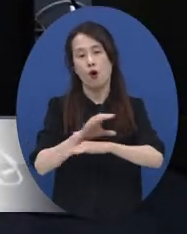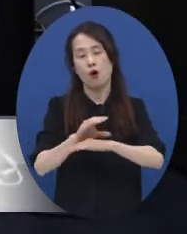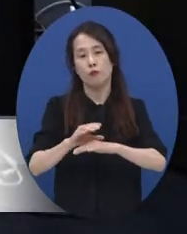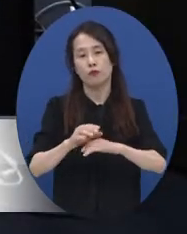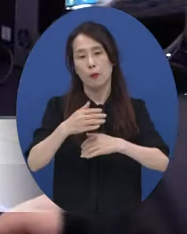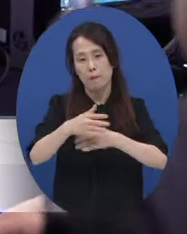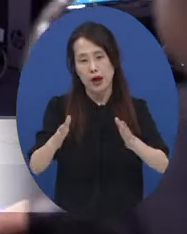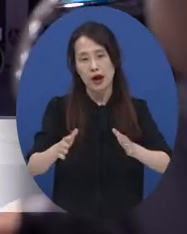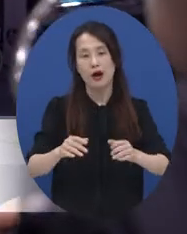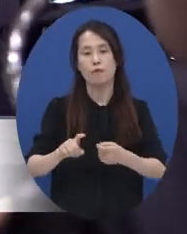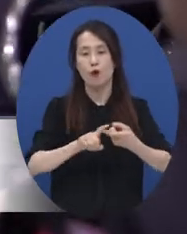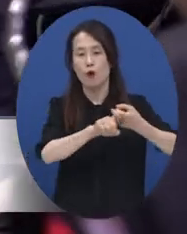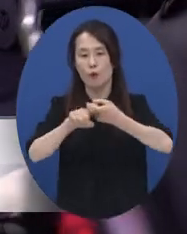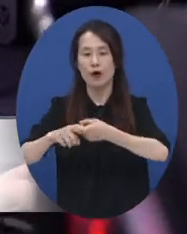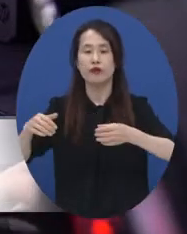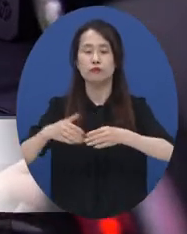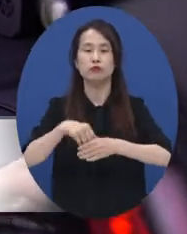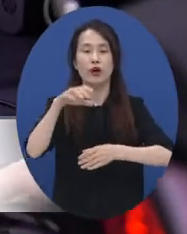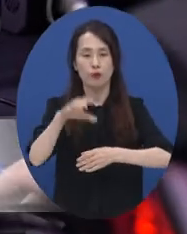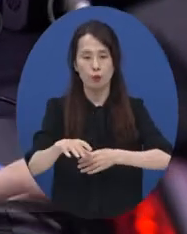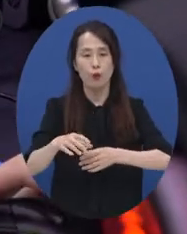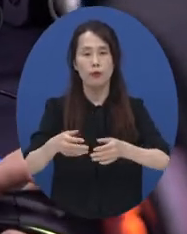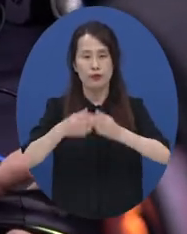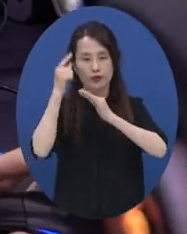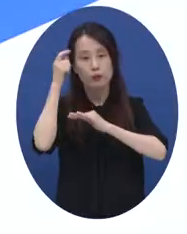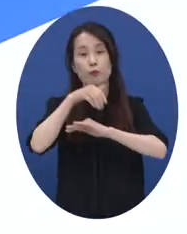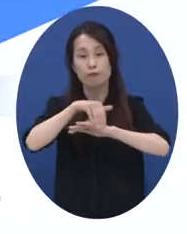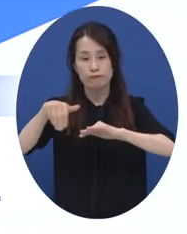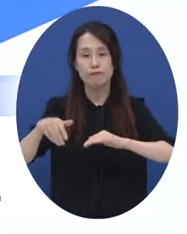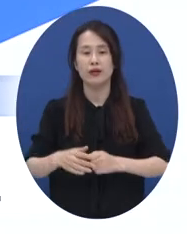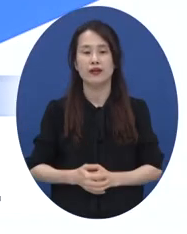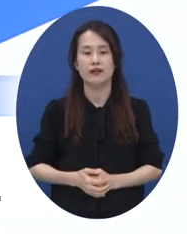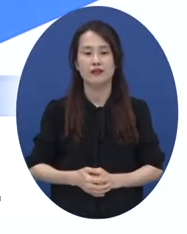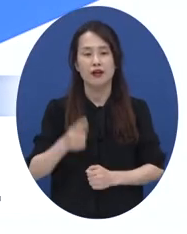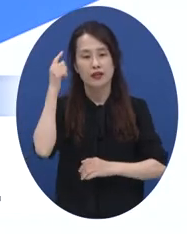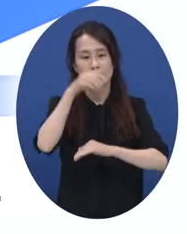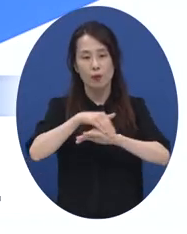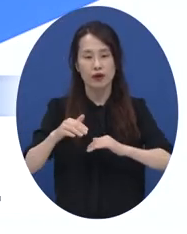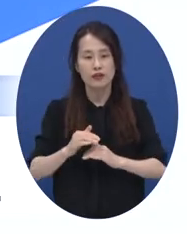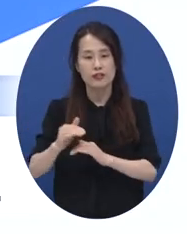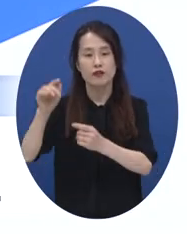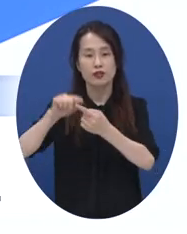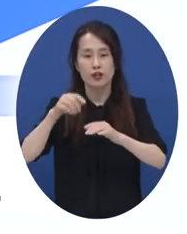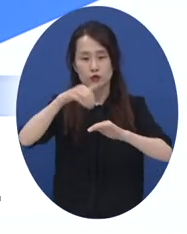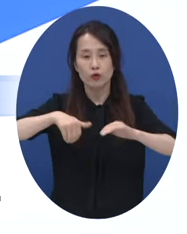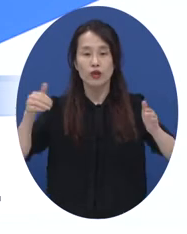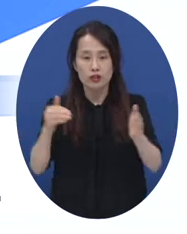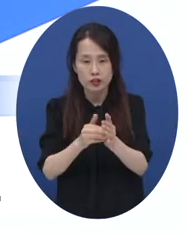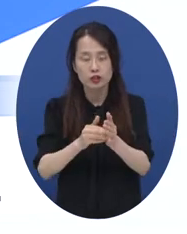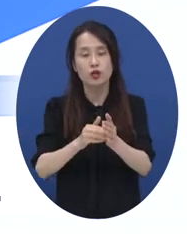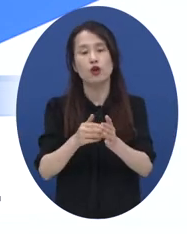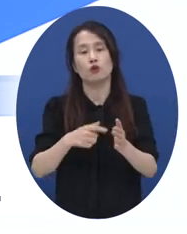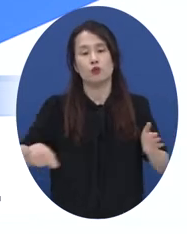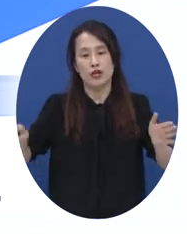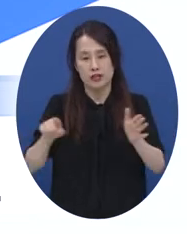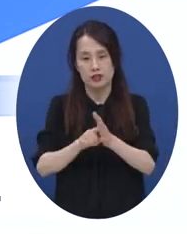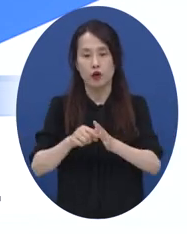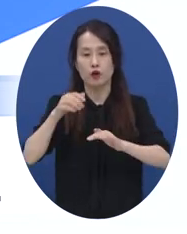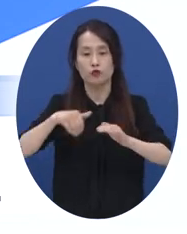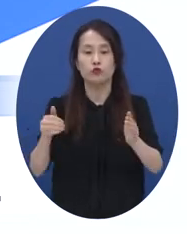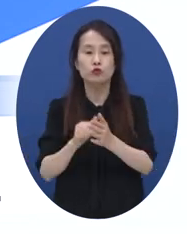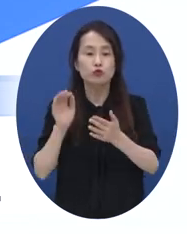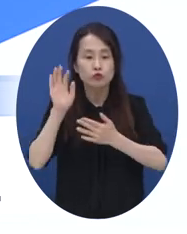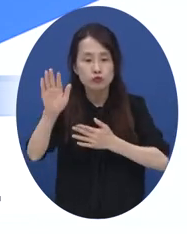스포츠와 관련된 문화 공간 등이 자리할 것으로 보입니다 계획된 일정 내 준공될 수 있도록 하고 중궁 서